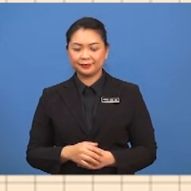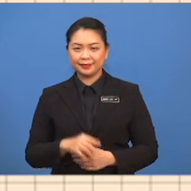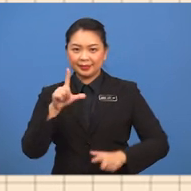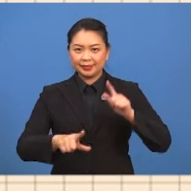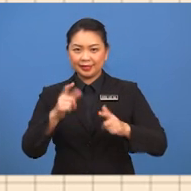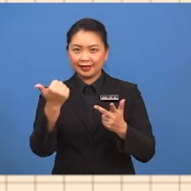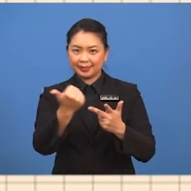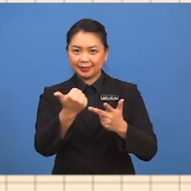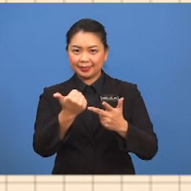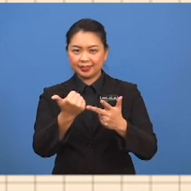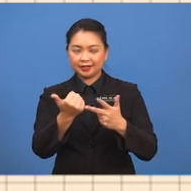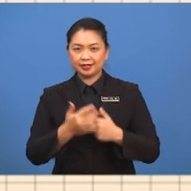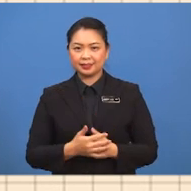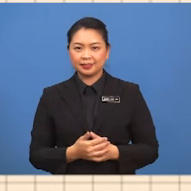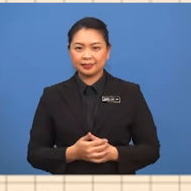Langkah ketiga,